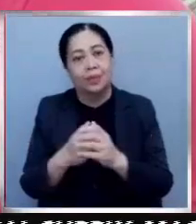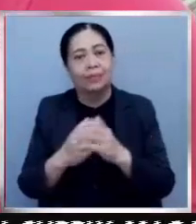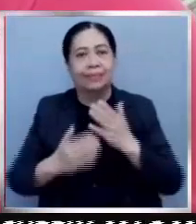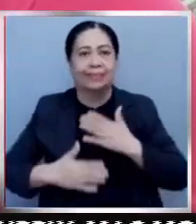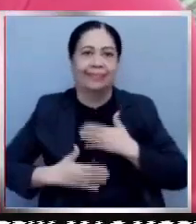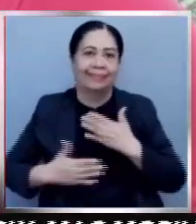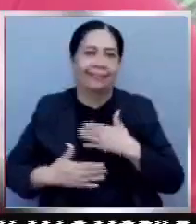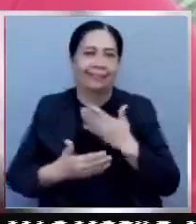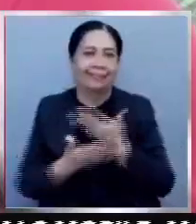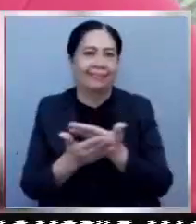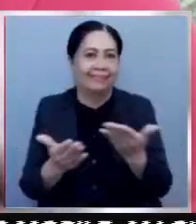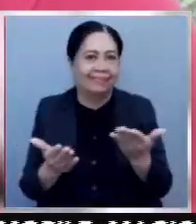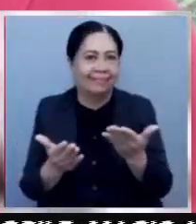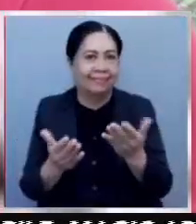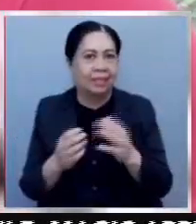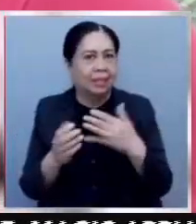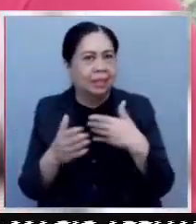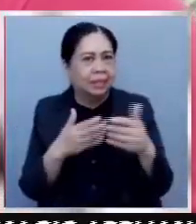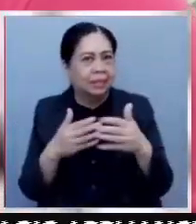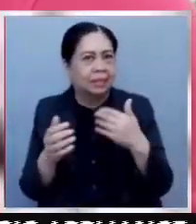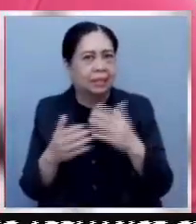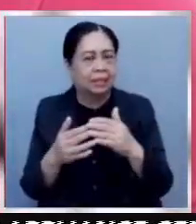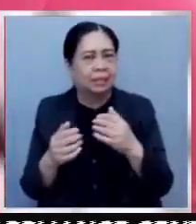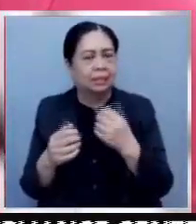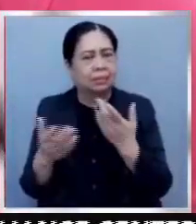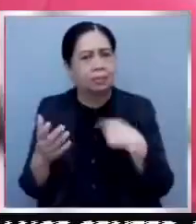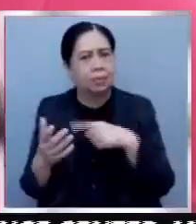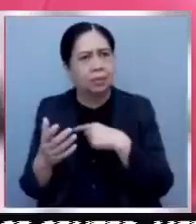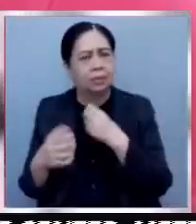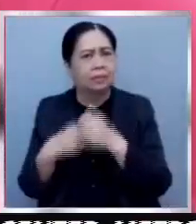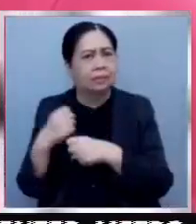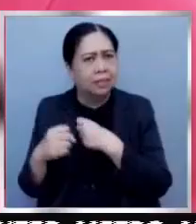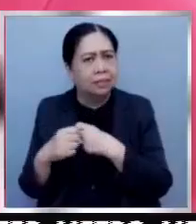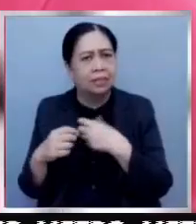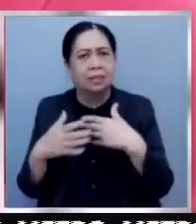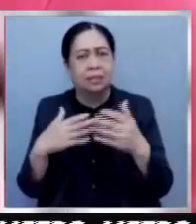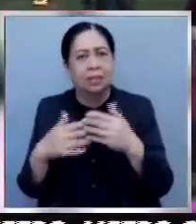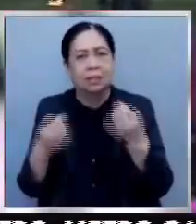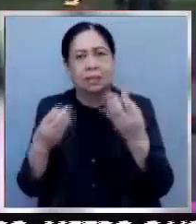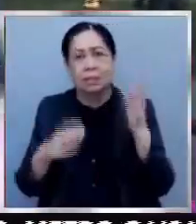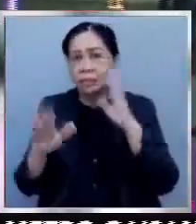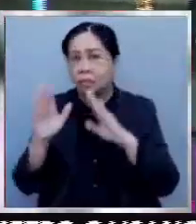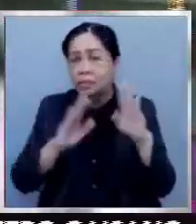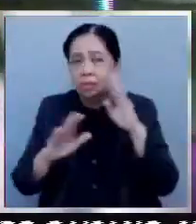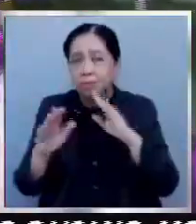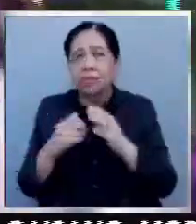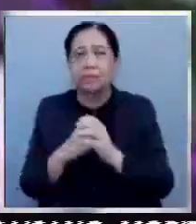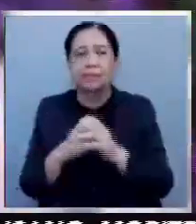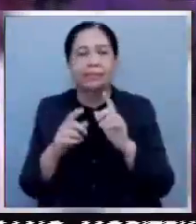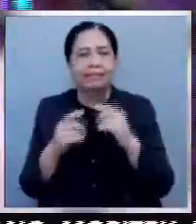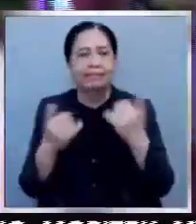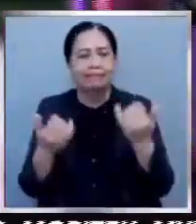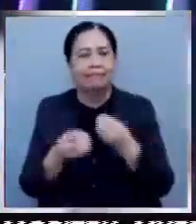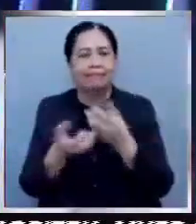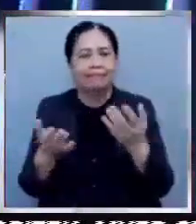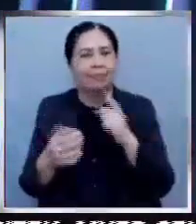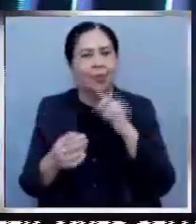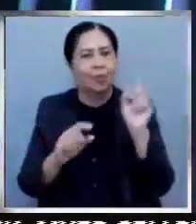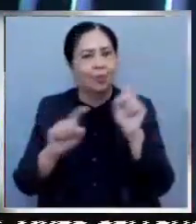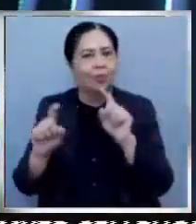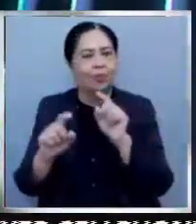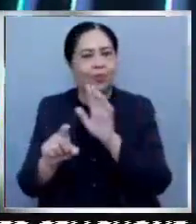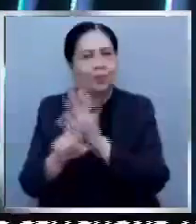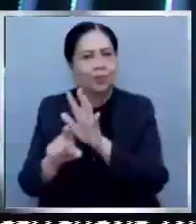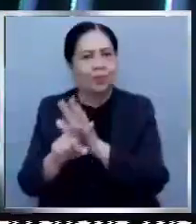yung sa kahit na po na nahihirapan tayo, kahit na po marami tayong problema. Kaya talaga namang dinarayo ito gabi-gabi mula